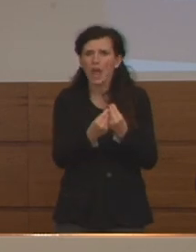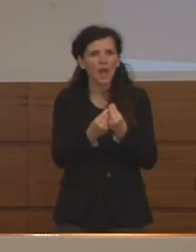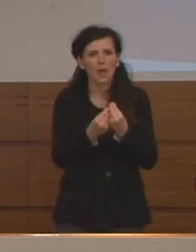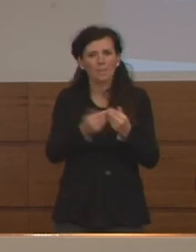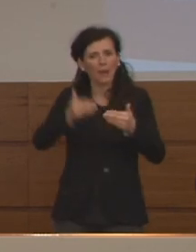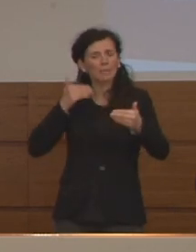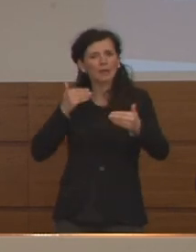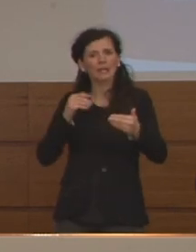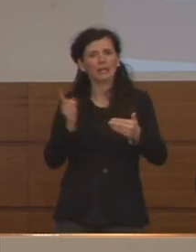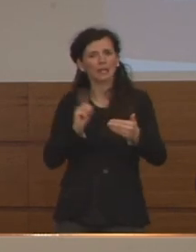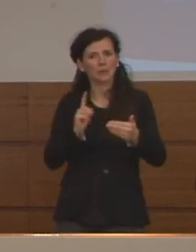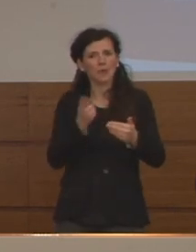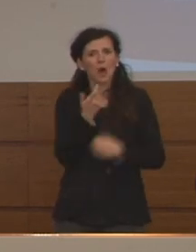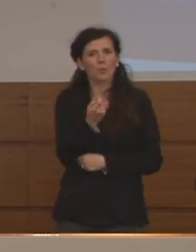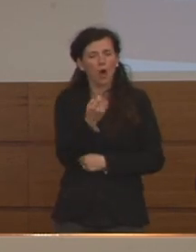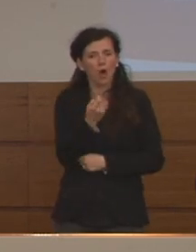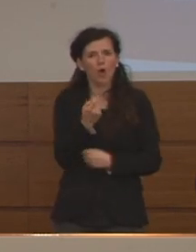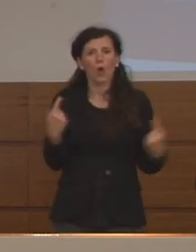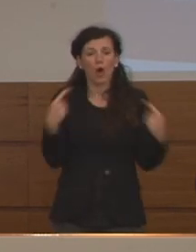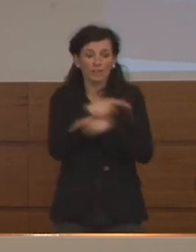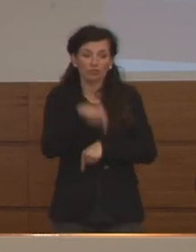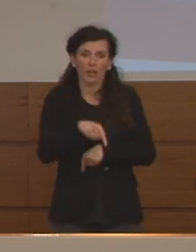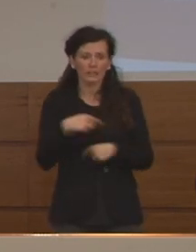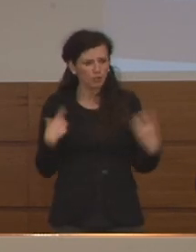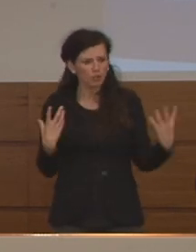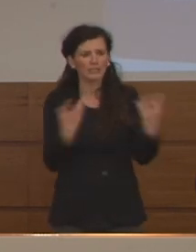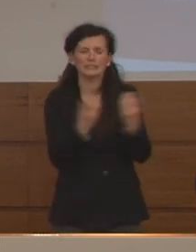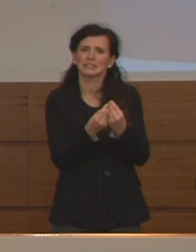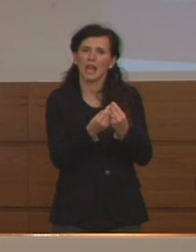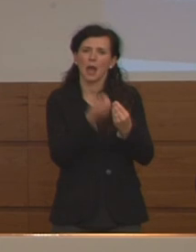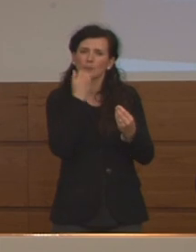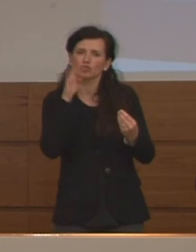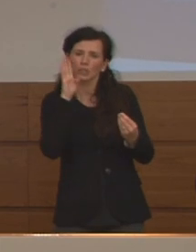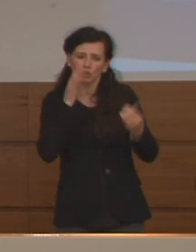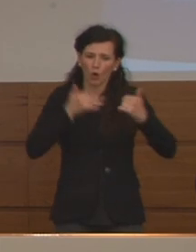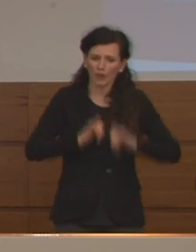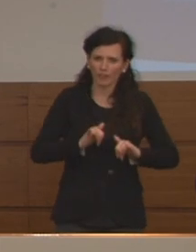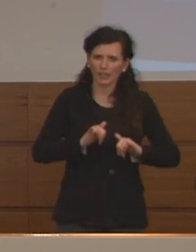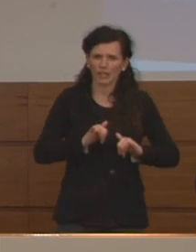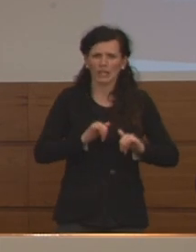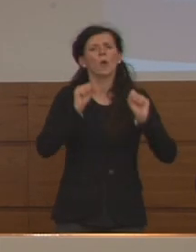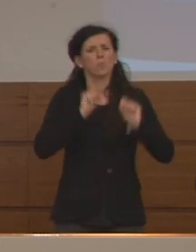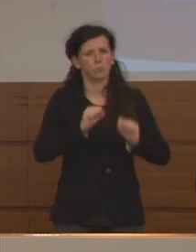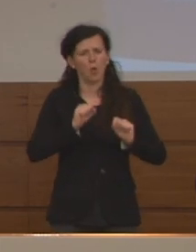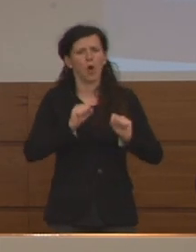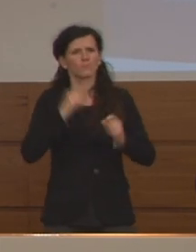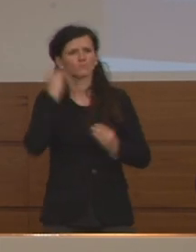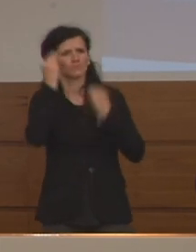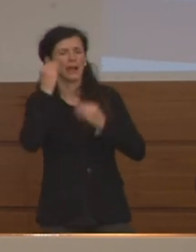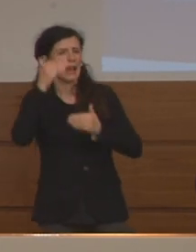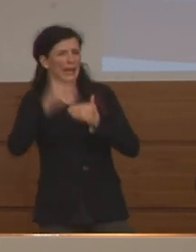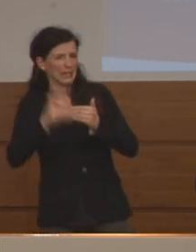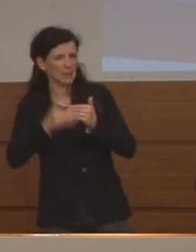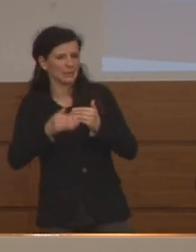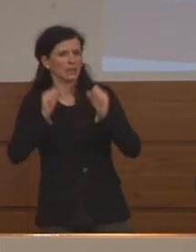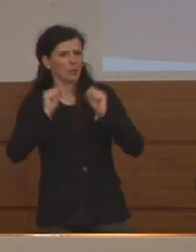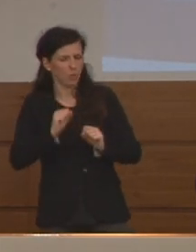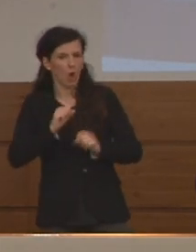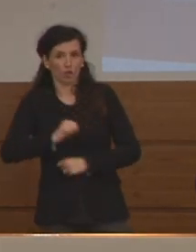nel senso dello stare insieme se da molti aspetti è un limite ed è una sofferenza è anche un'opportunità